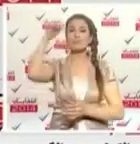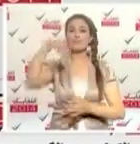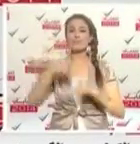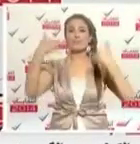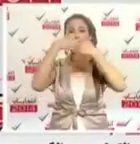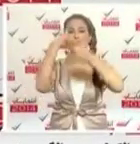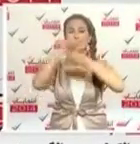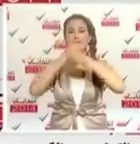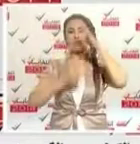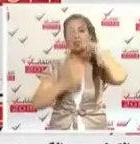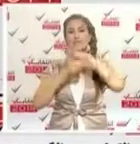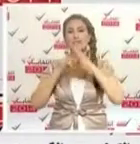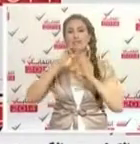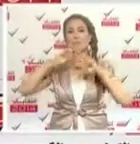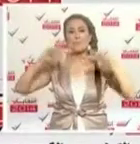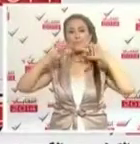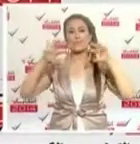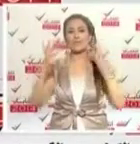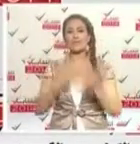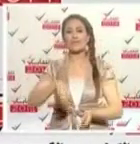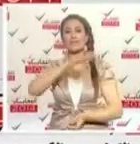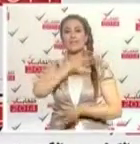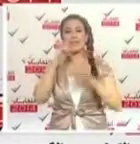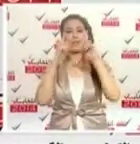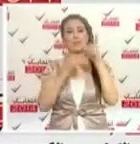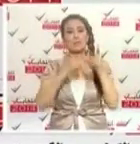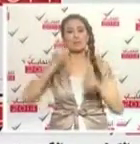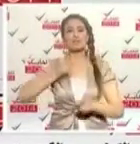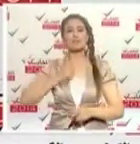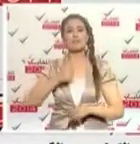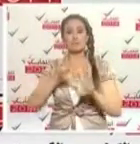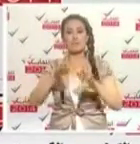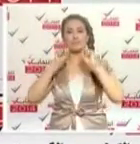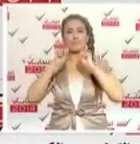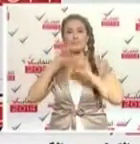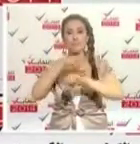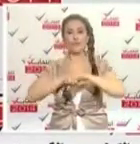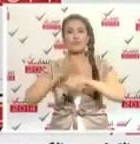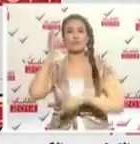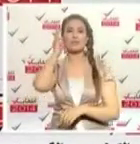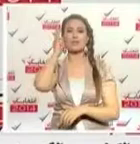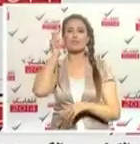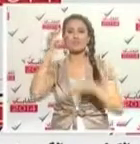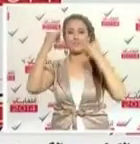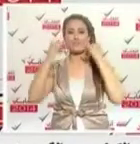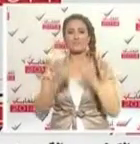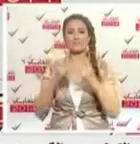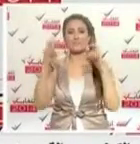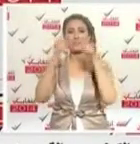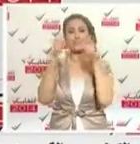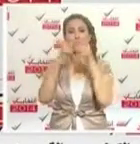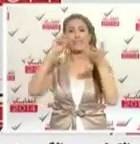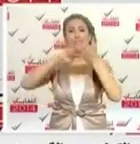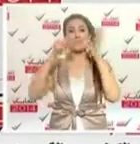مؤسسة الرئاسة لكشف حقيقة مجهودات الدولة في التصدي للإرهاب واقتلاعه من الجهة، إقامة مشاريع صناعية